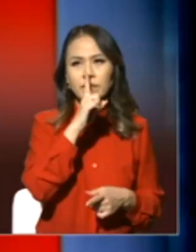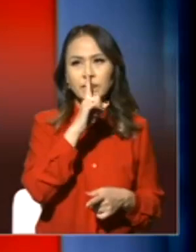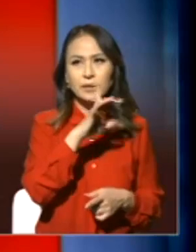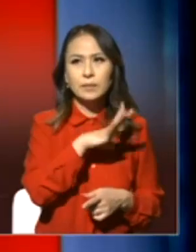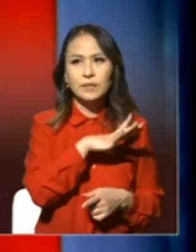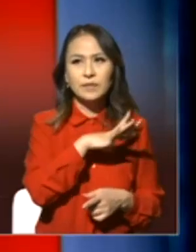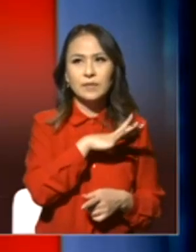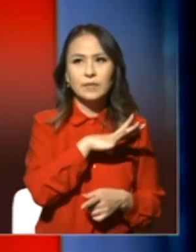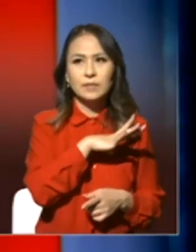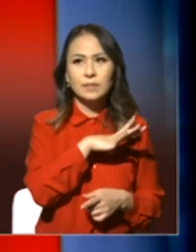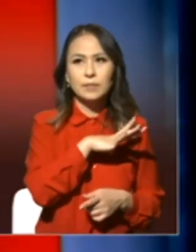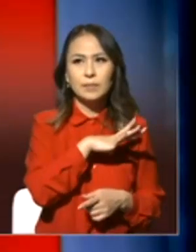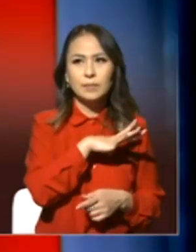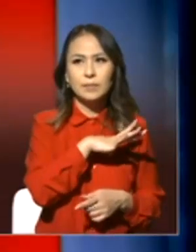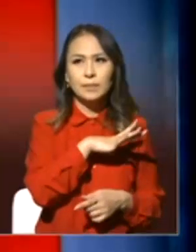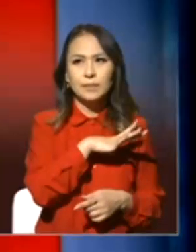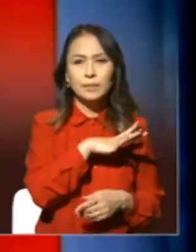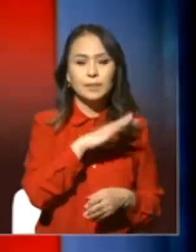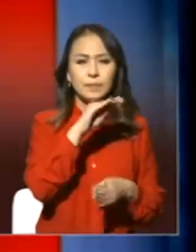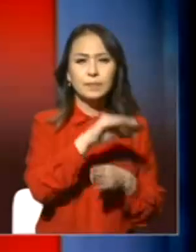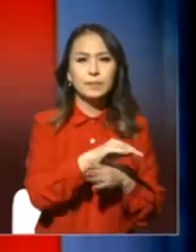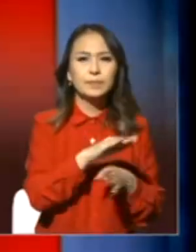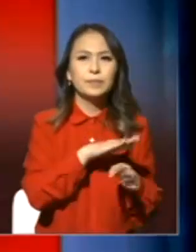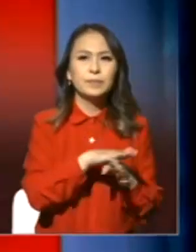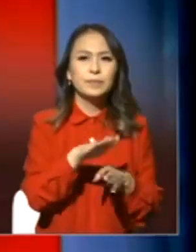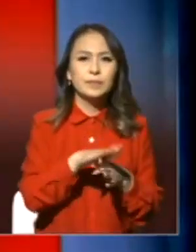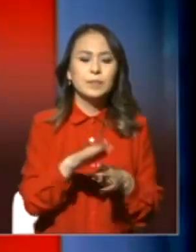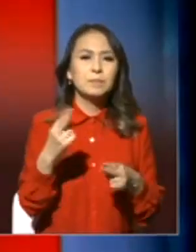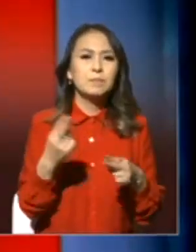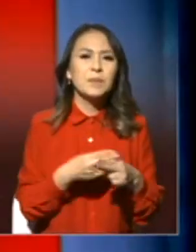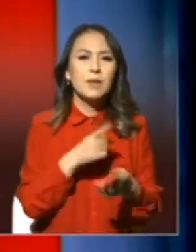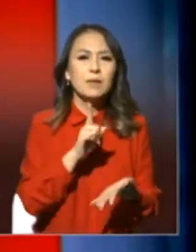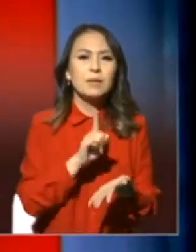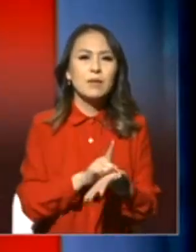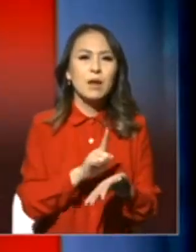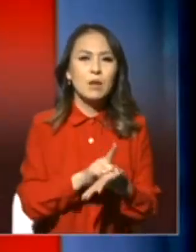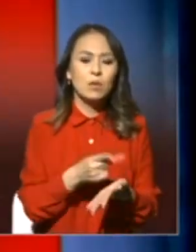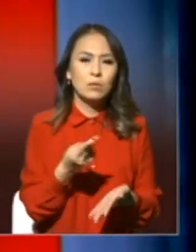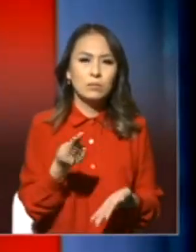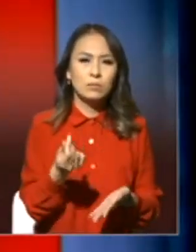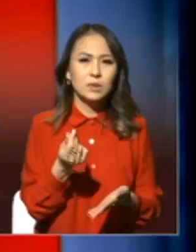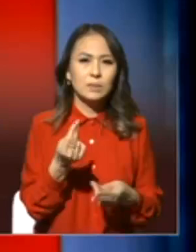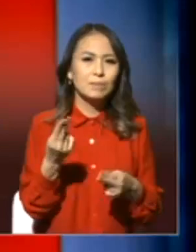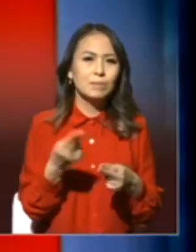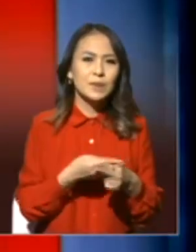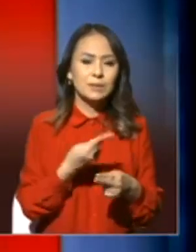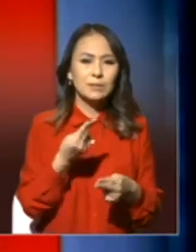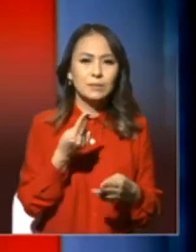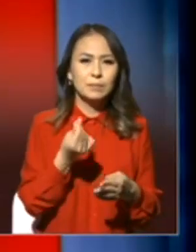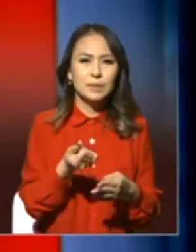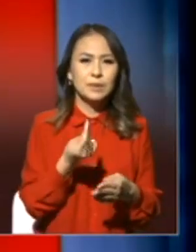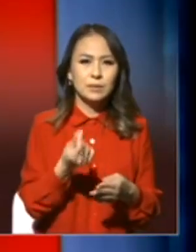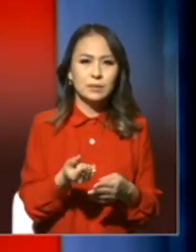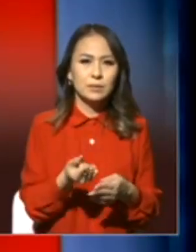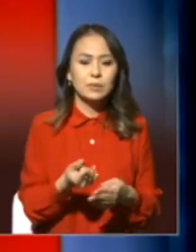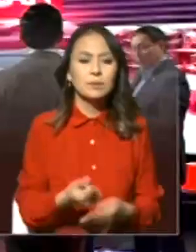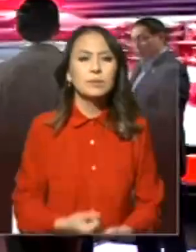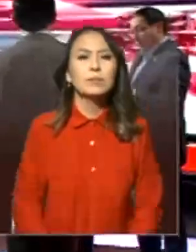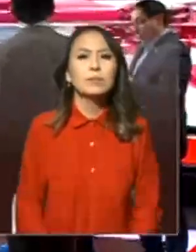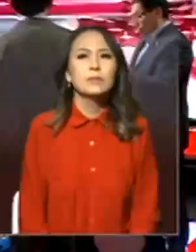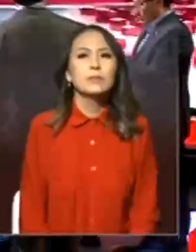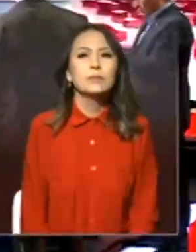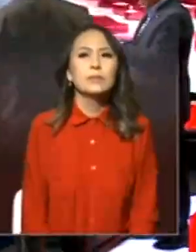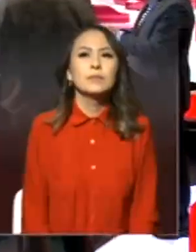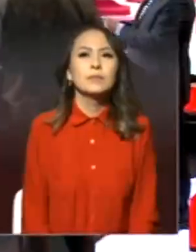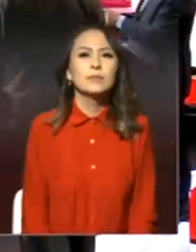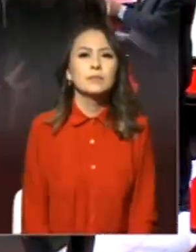шаруалар қосымша құн салықсыз сатады. НДС дейміз ғой. Әріптес, мен сізге айтайым, сіз жаңа айтып отырсыз ғой,